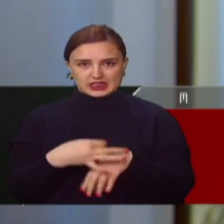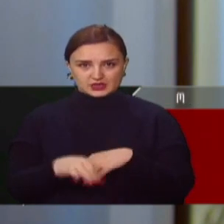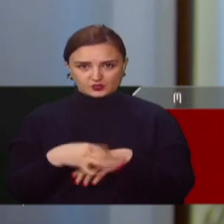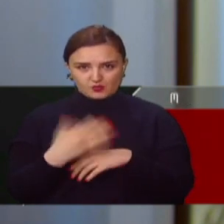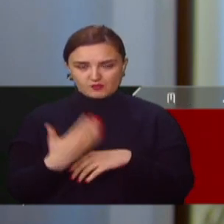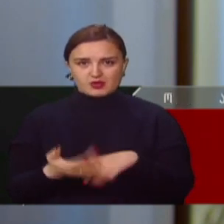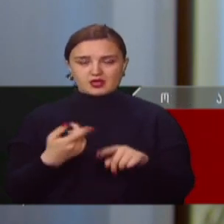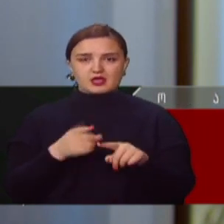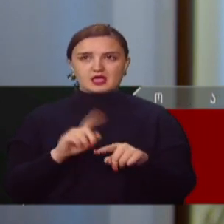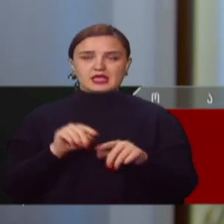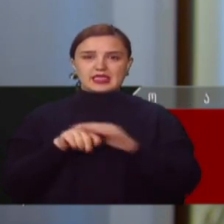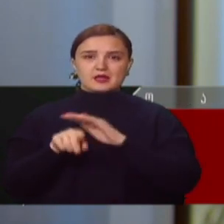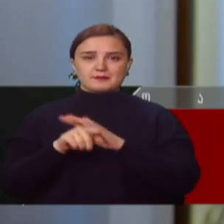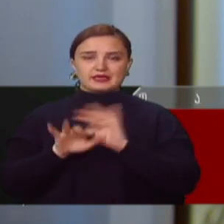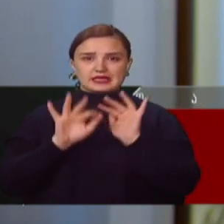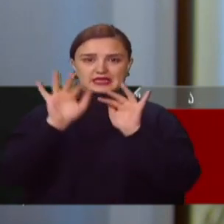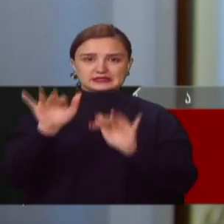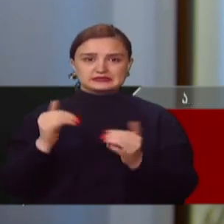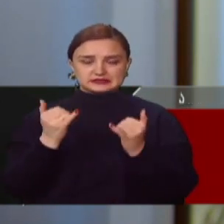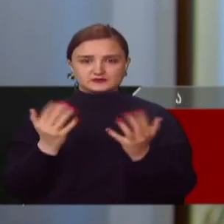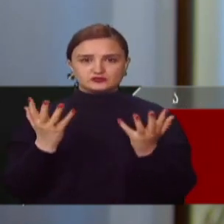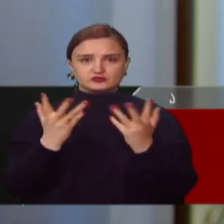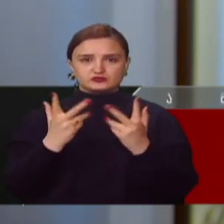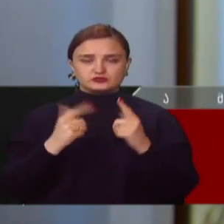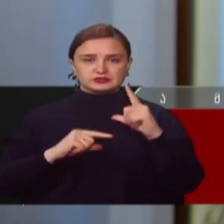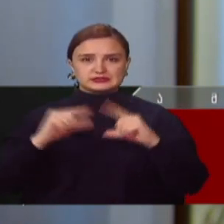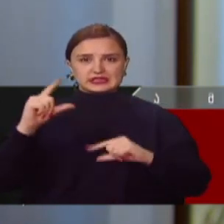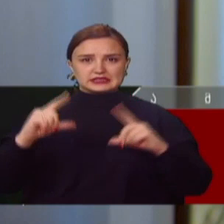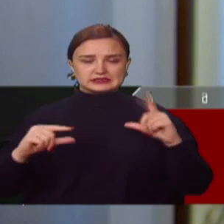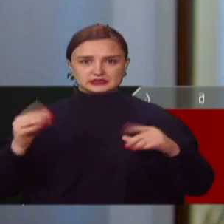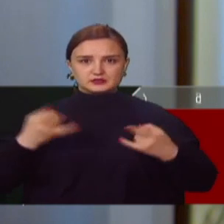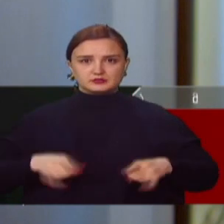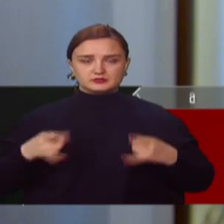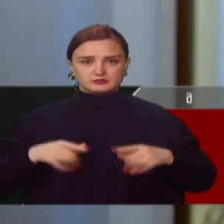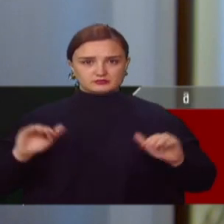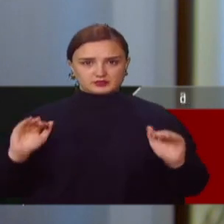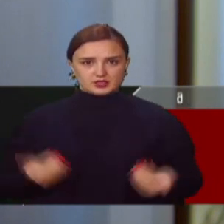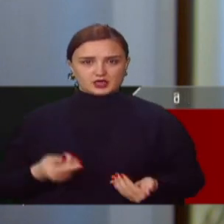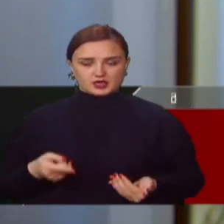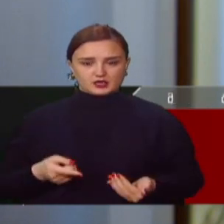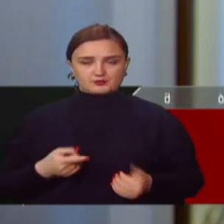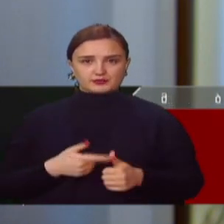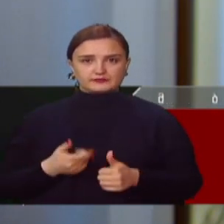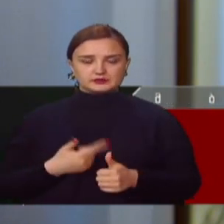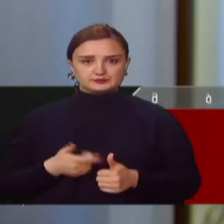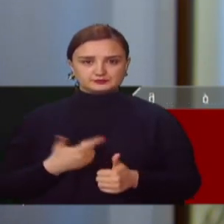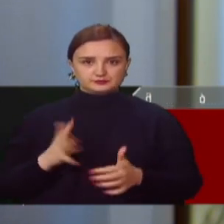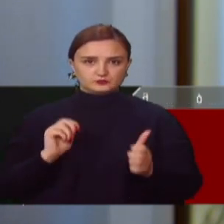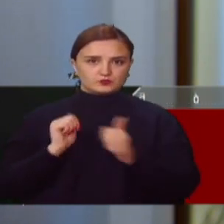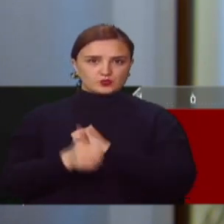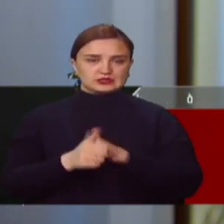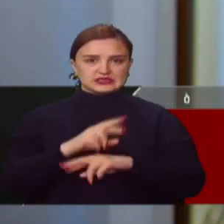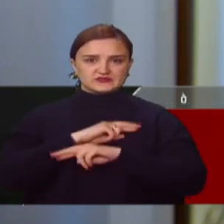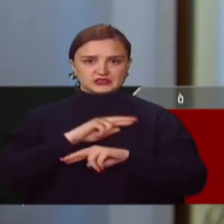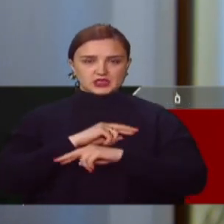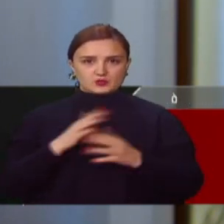ძალადობა, ემიგრაცია, ასევე თქვენ დღეს სტატისტიკა ნახეთ და შემცირებულია შობადობა, გაცილებით თქვათ, წელუსტრებს